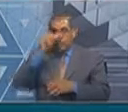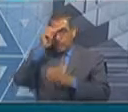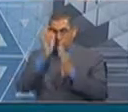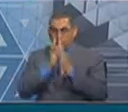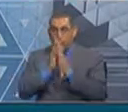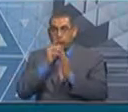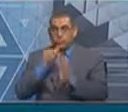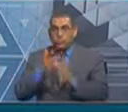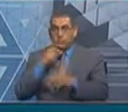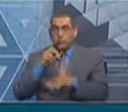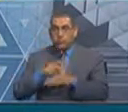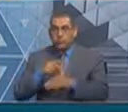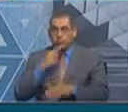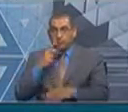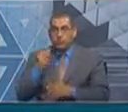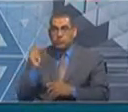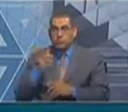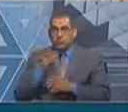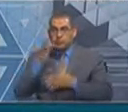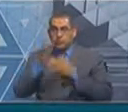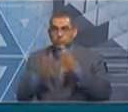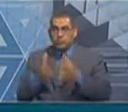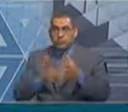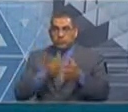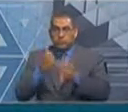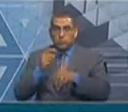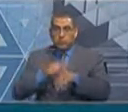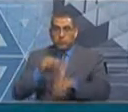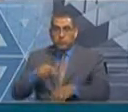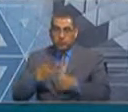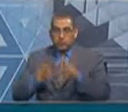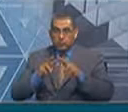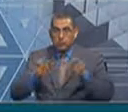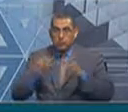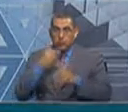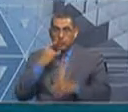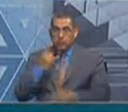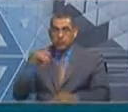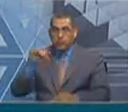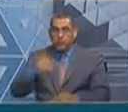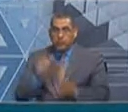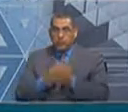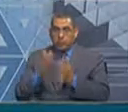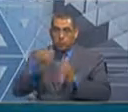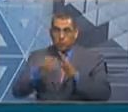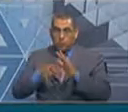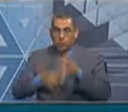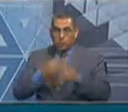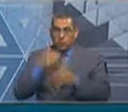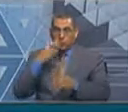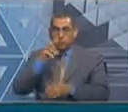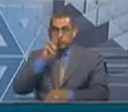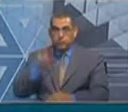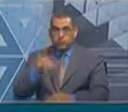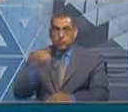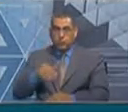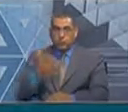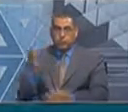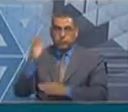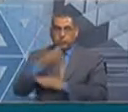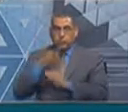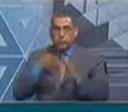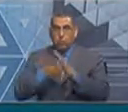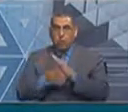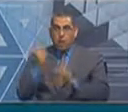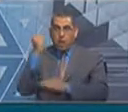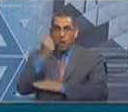وقالت مصادر طبية أن رجال الإنقاذ يعملون في الوقت الحالي للبحث عن العشرات من الأشخاص الذين يخشى أن يكونوا محاصرين